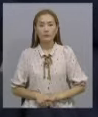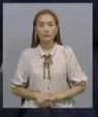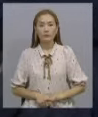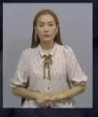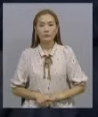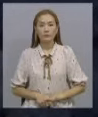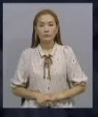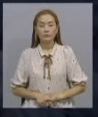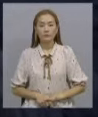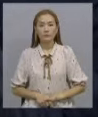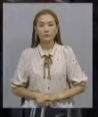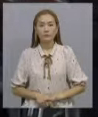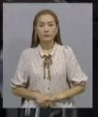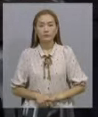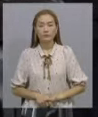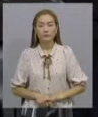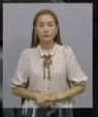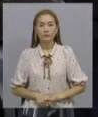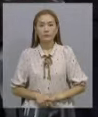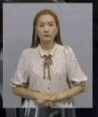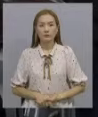У нас это постоянная история.